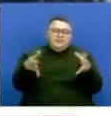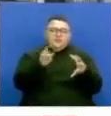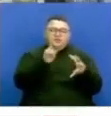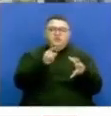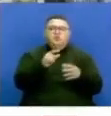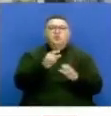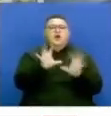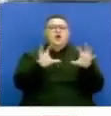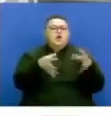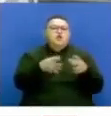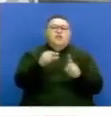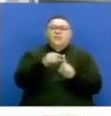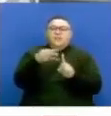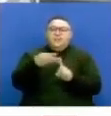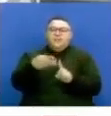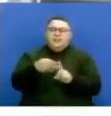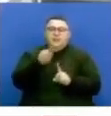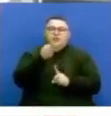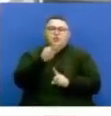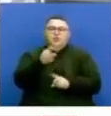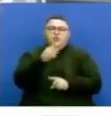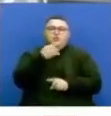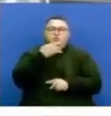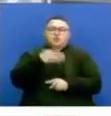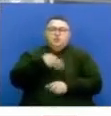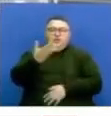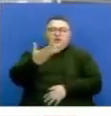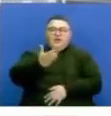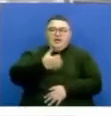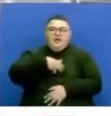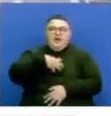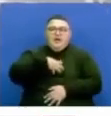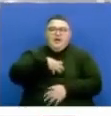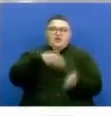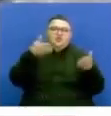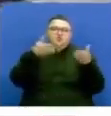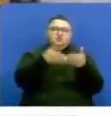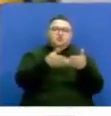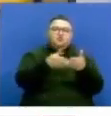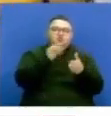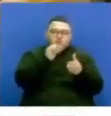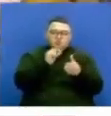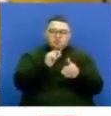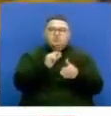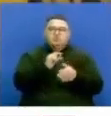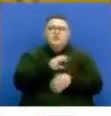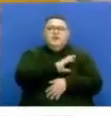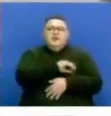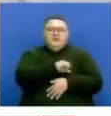anggota PBB memberikan hak istimewa, hak khusus kepada Palestina